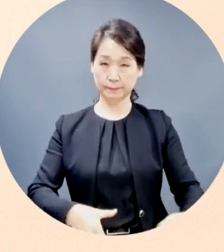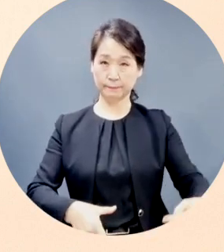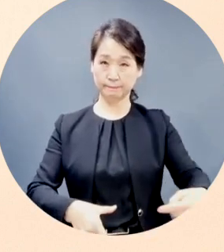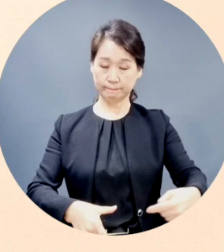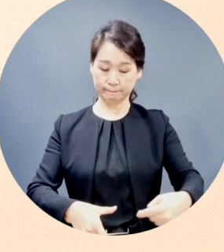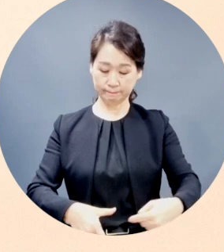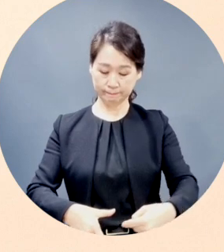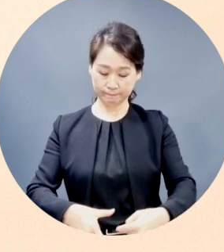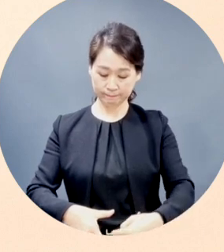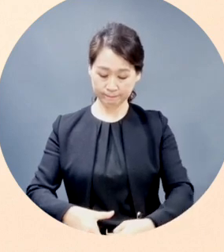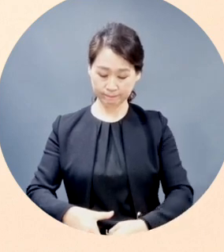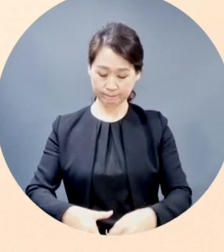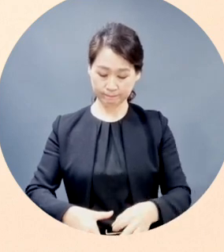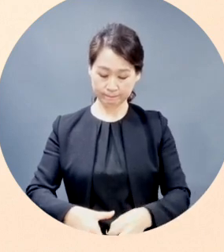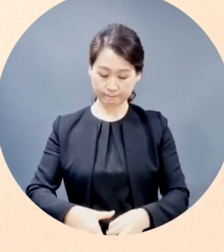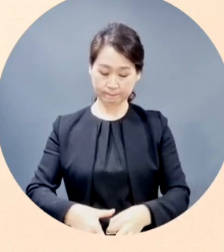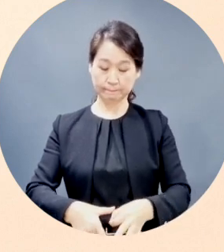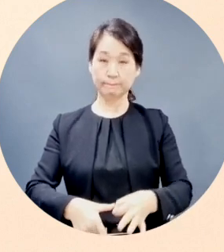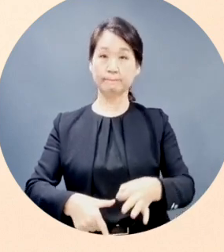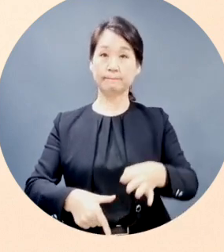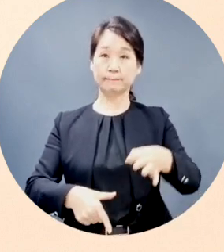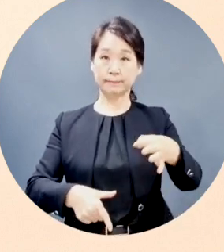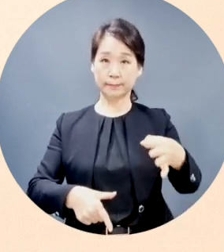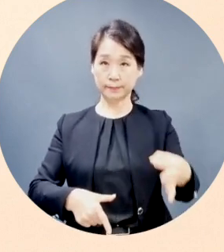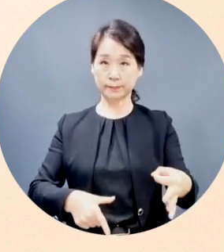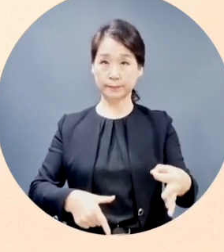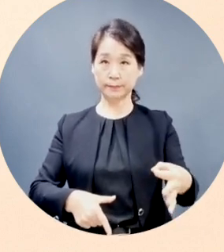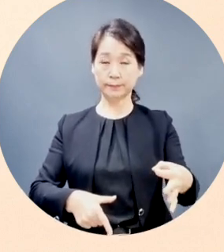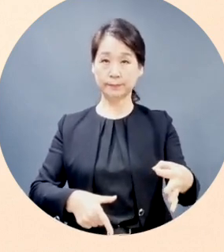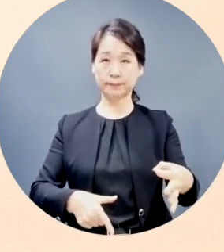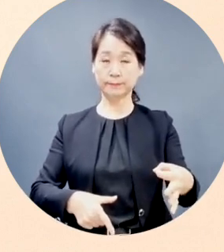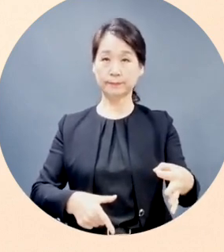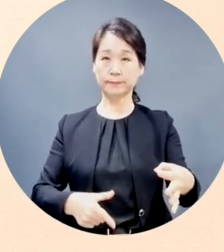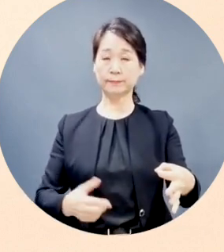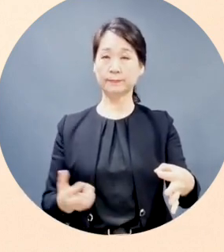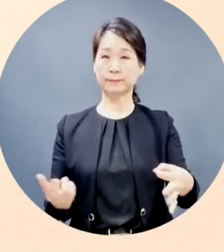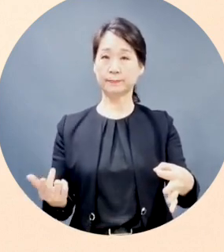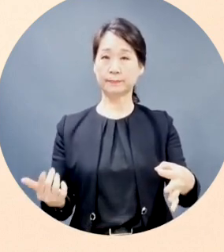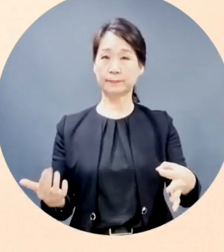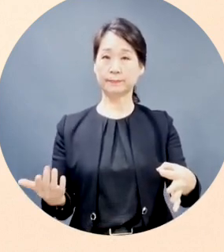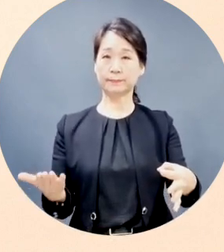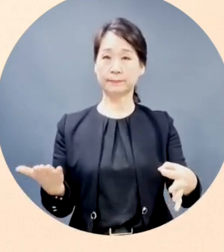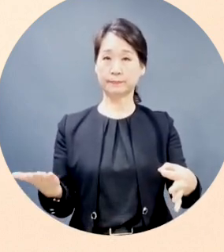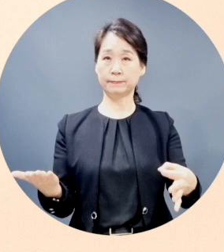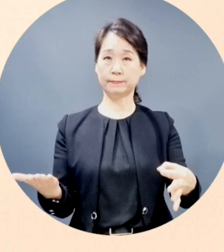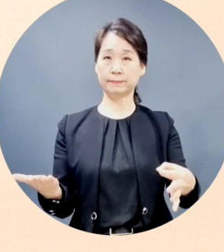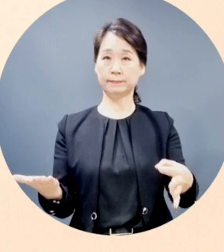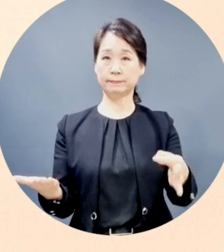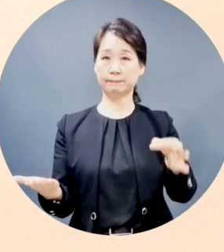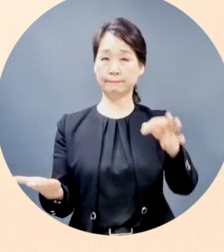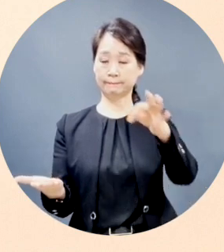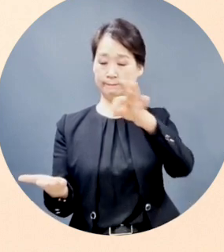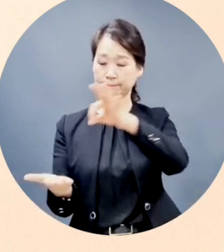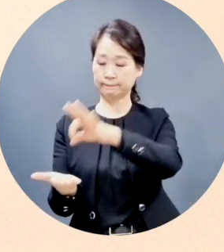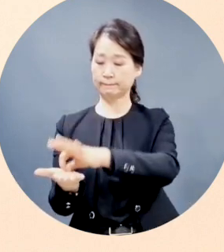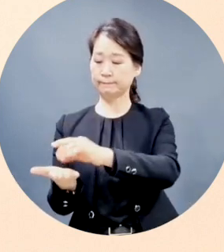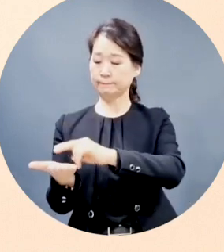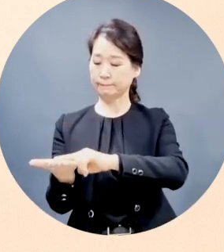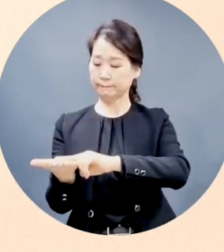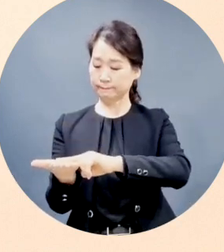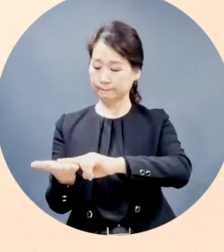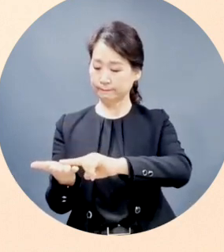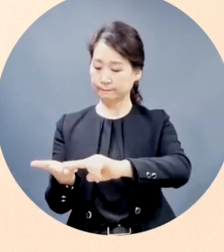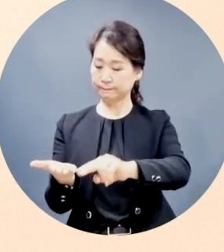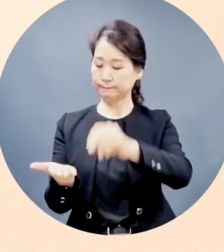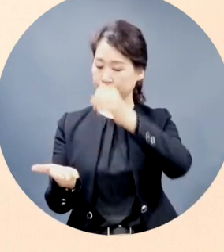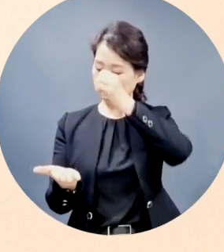질경을 넣어 자궁경부가 보이면 세포 채취용 솔로 자궁경부와 질의 세포를 채취하게 됩니다. 채취한